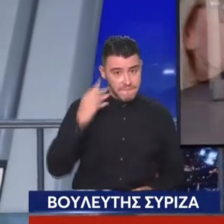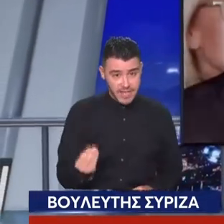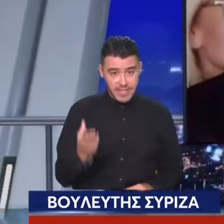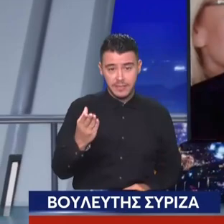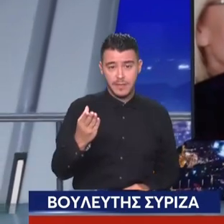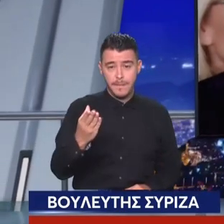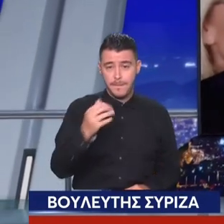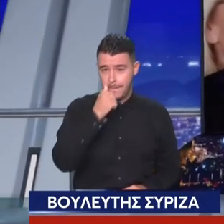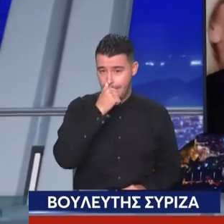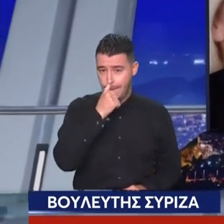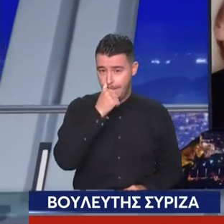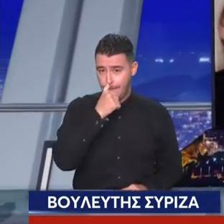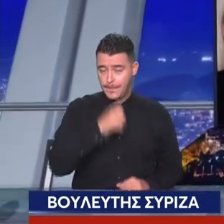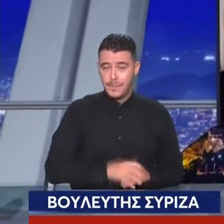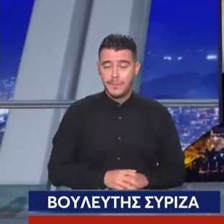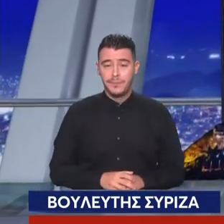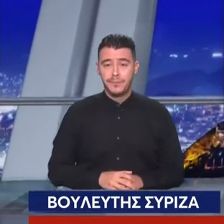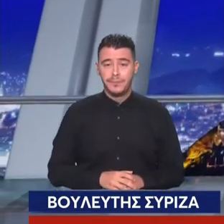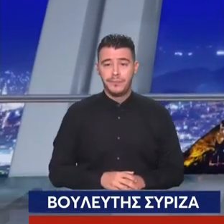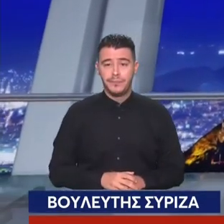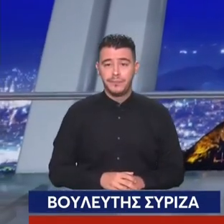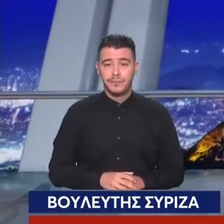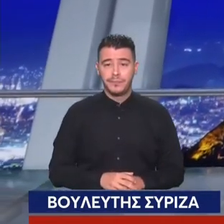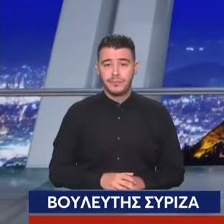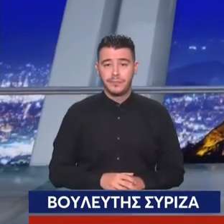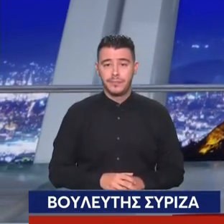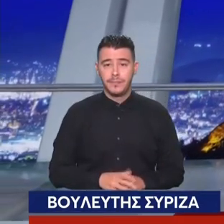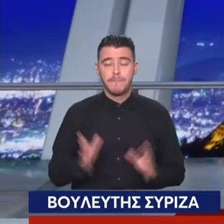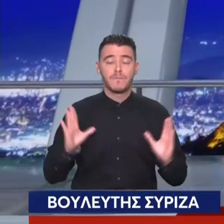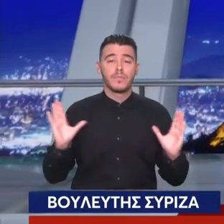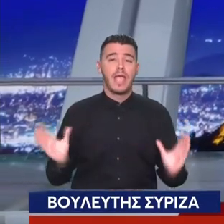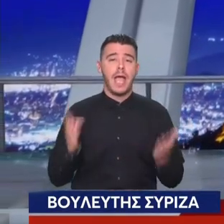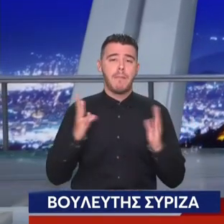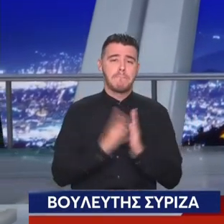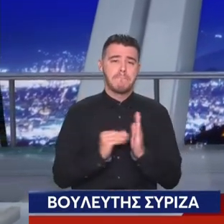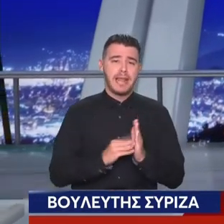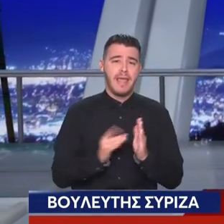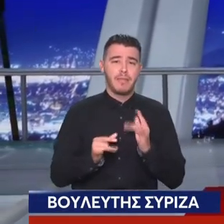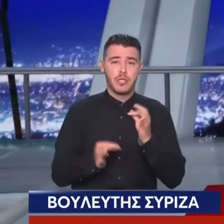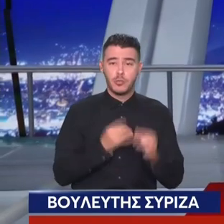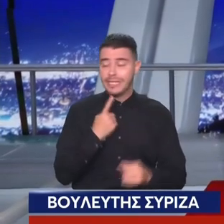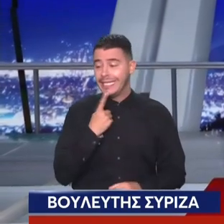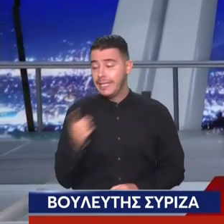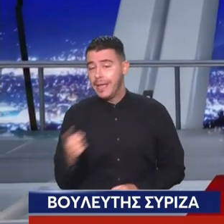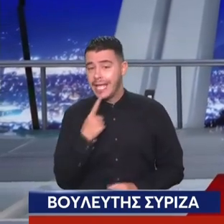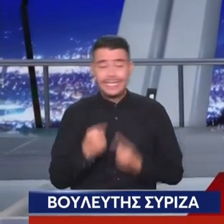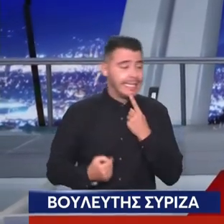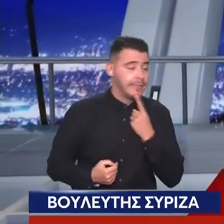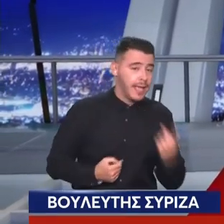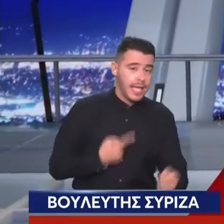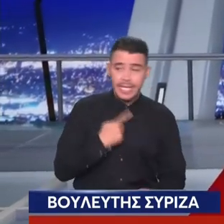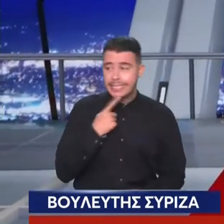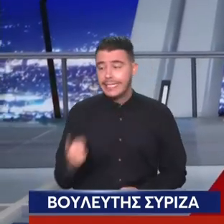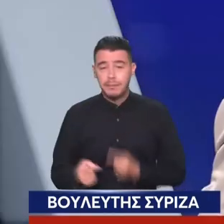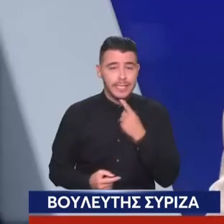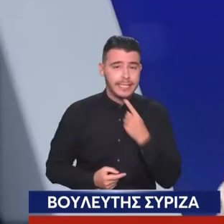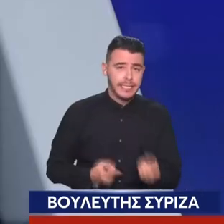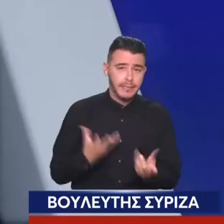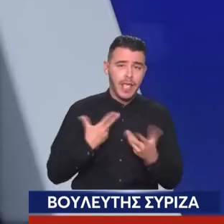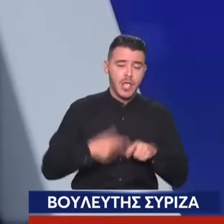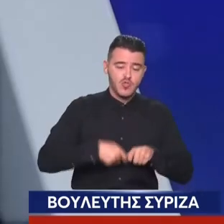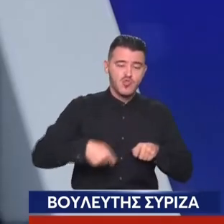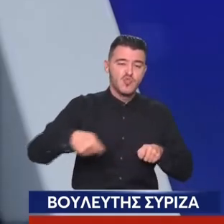πόσες ώρες θα χρειαζόμασταν εάν αποφασίζαμε να αναλωθούμε στο σχολιασμό του τι έχει γραφτεί και δεν έχει γραφτεί στα social media. Θέλω να σας παραπέμψω σε